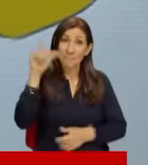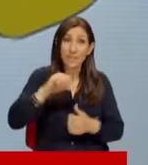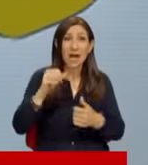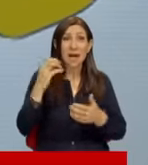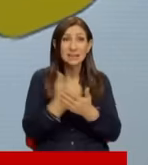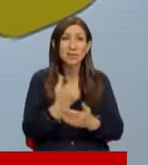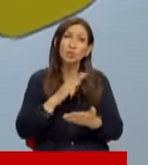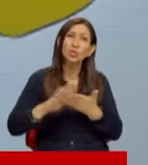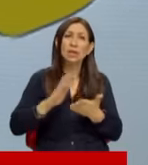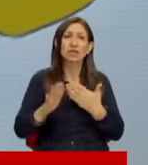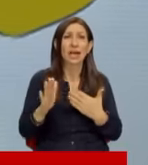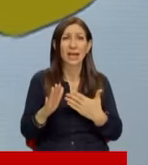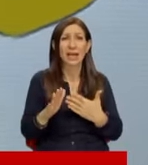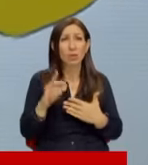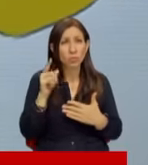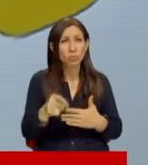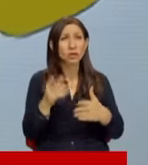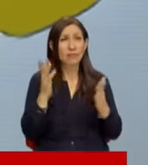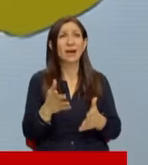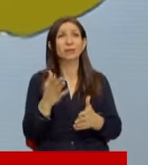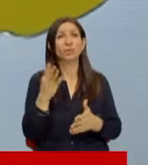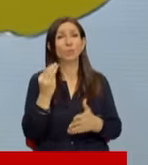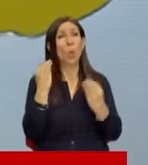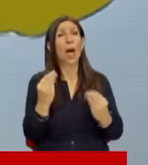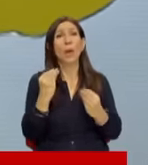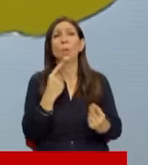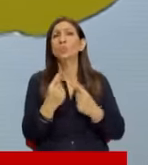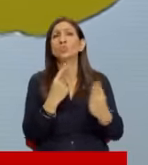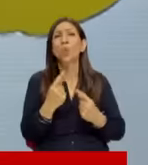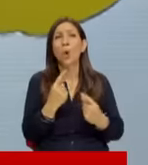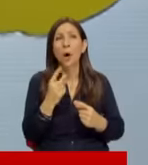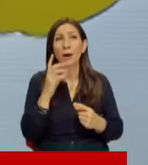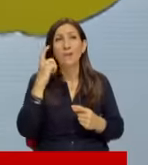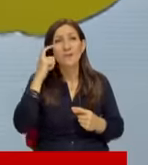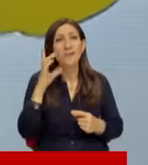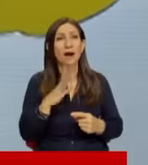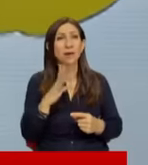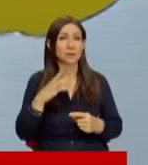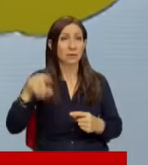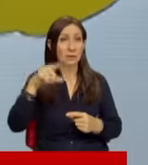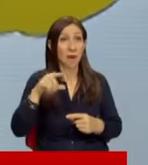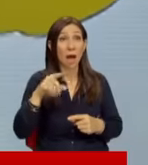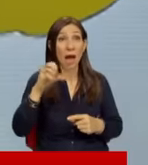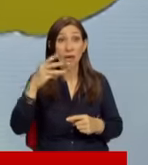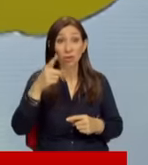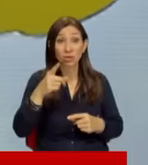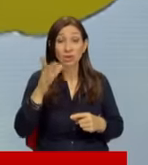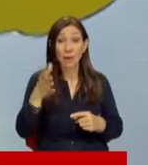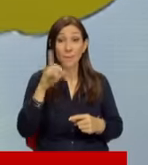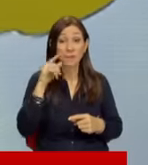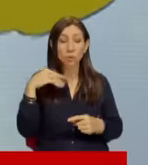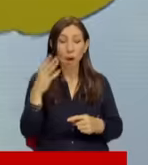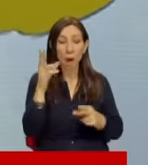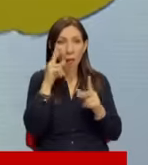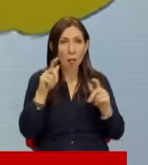herhalde düzeltecek. Yani bu sefer çok iddialı konuşuyor gibi bir şey vardı, tını vardı. Erdoğancılar da Mayıs'tan